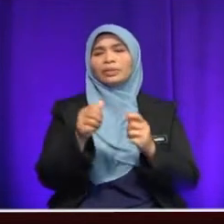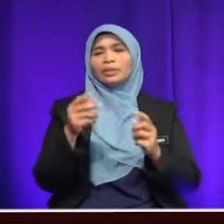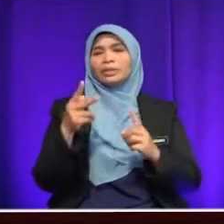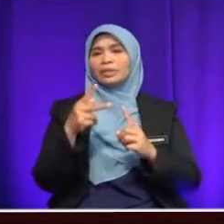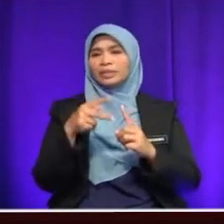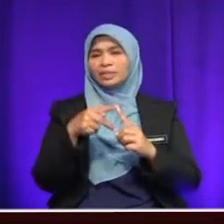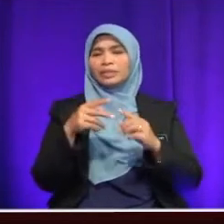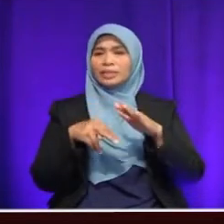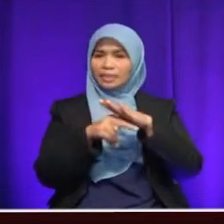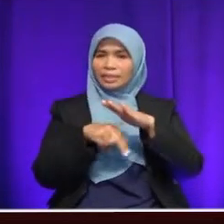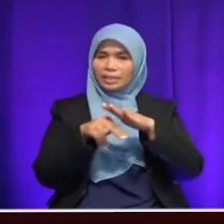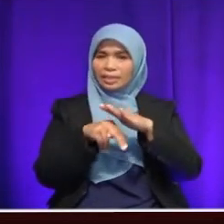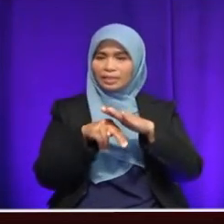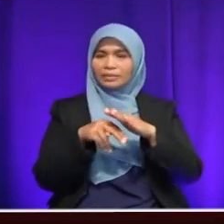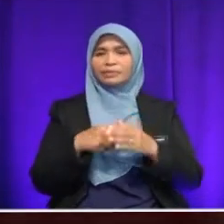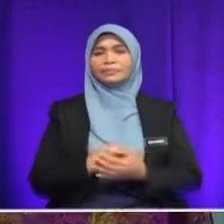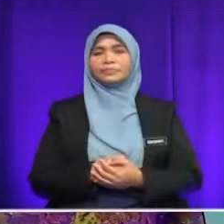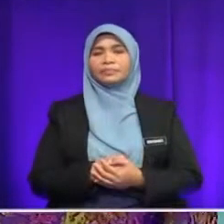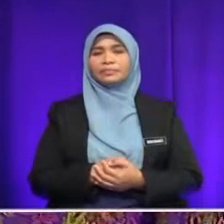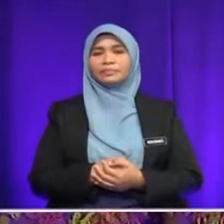disebabkan apa yang telah diusahakan.